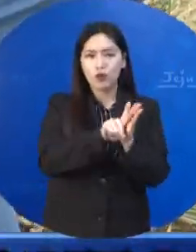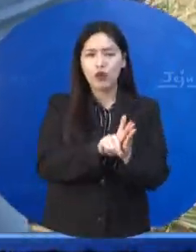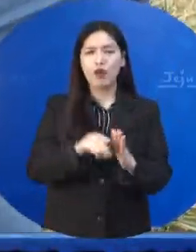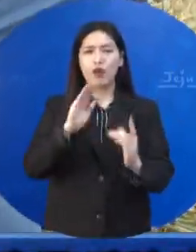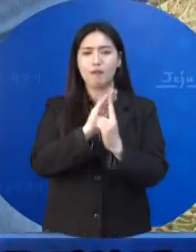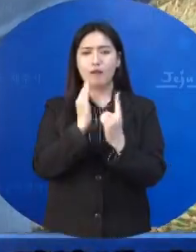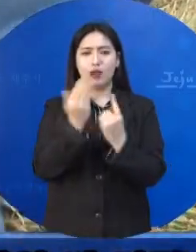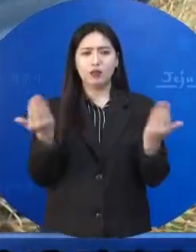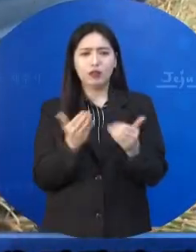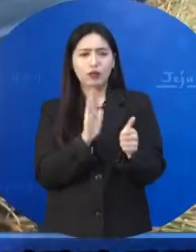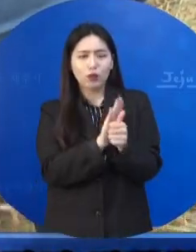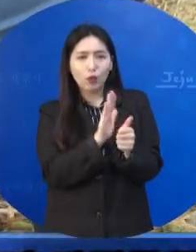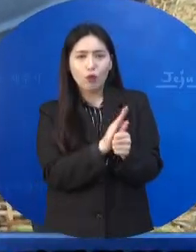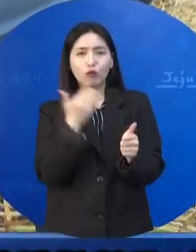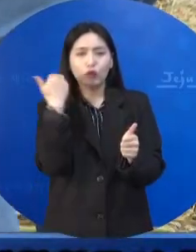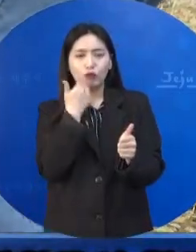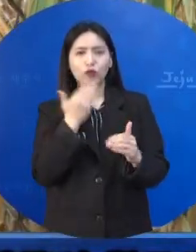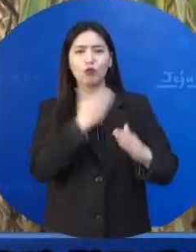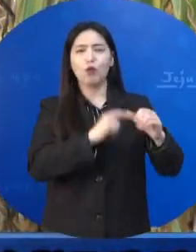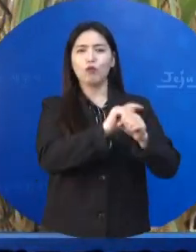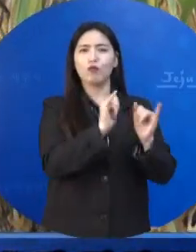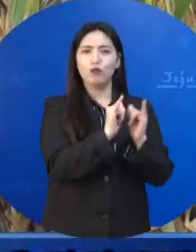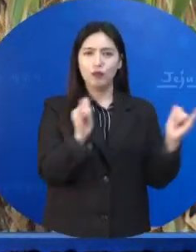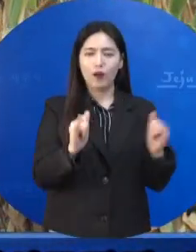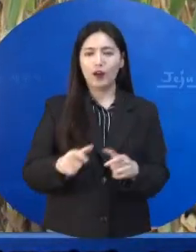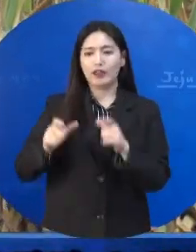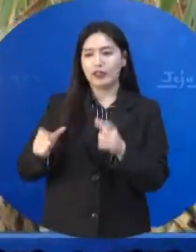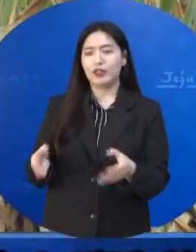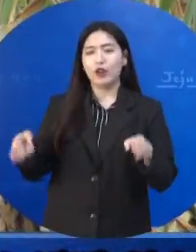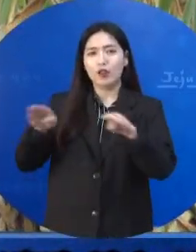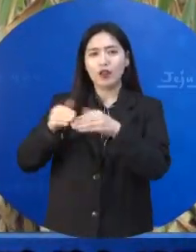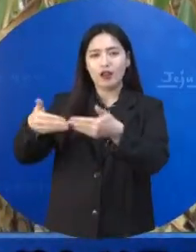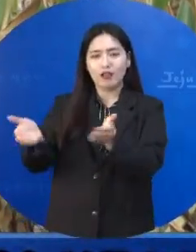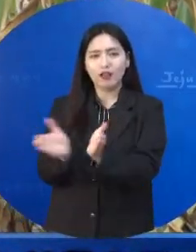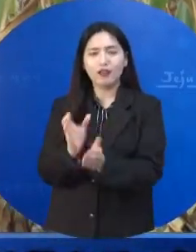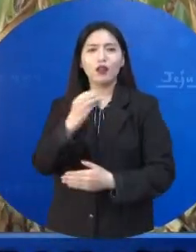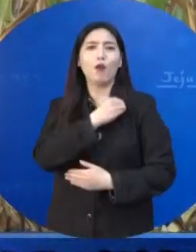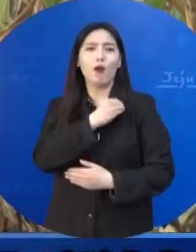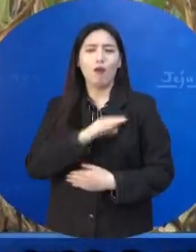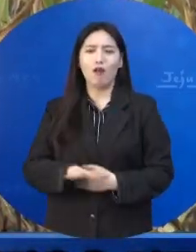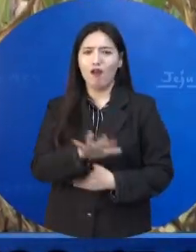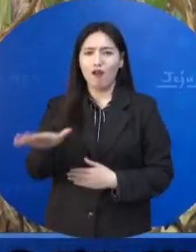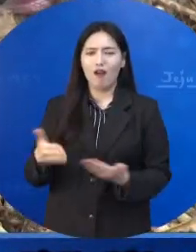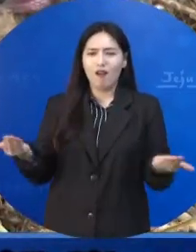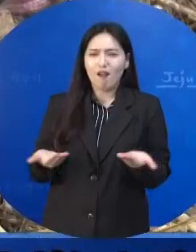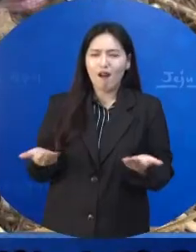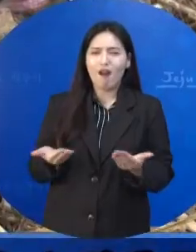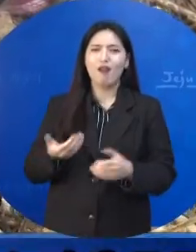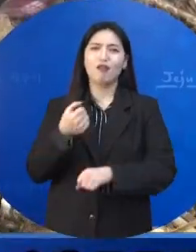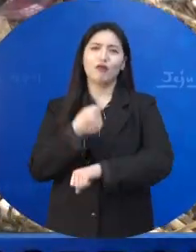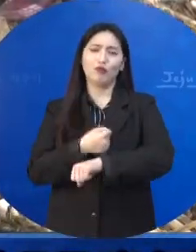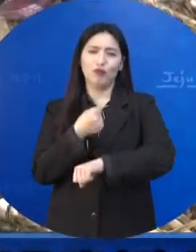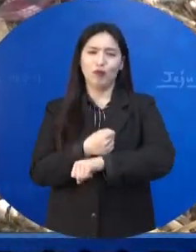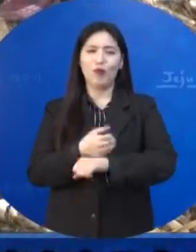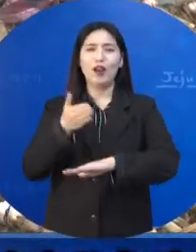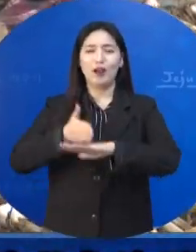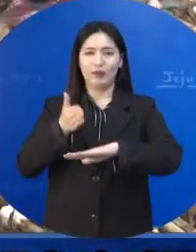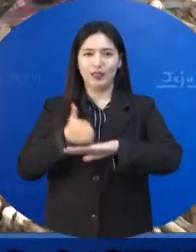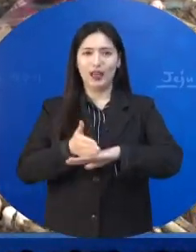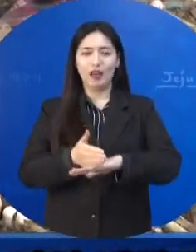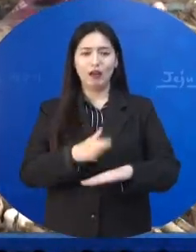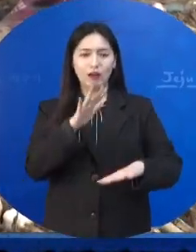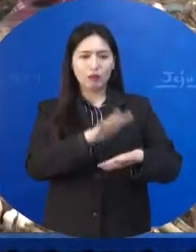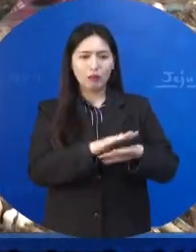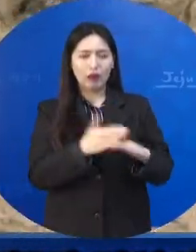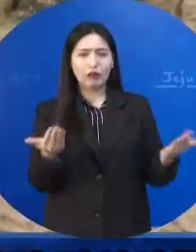마늘 일손 돕기를 마무리한 공직자 등 지역 내 기관과 단체 회원들의 협조에 감사드리며 농번기